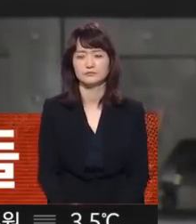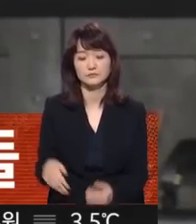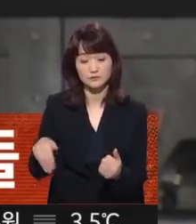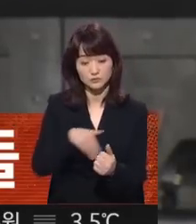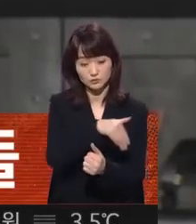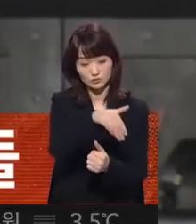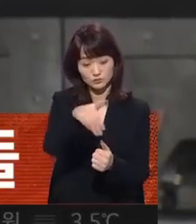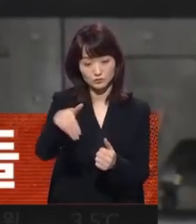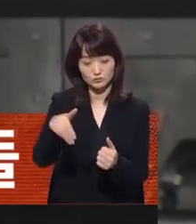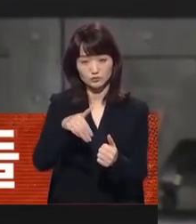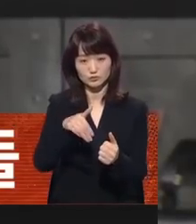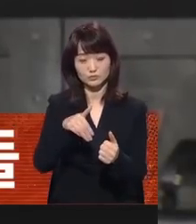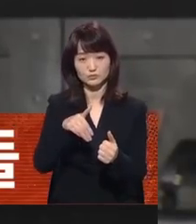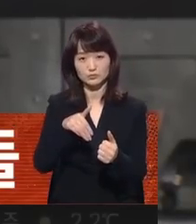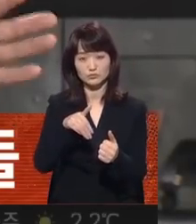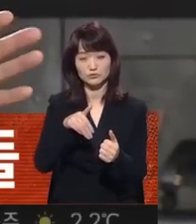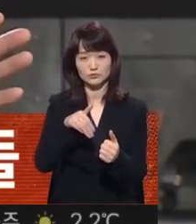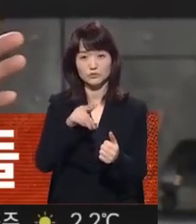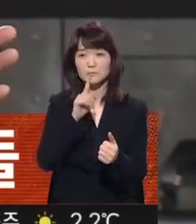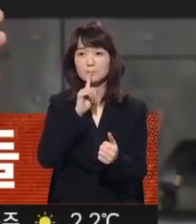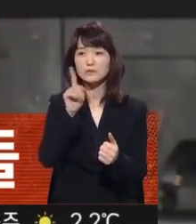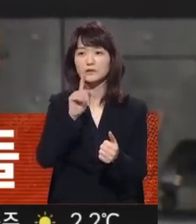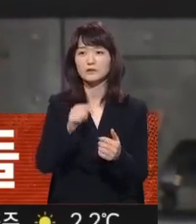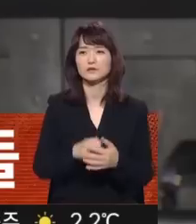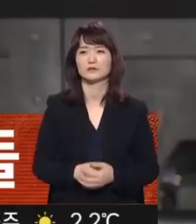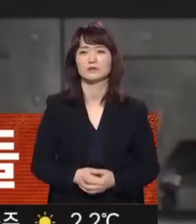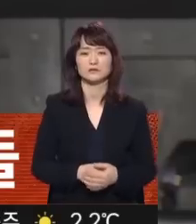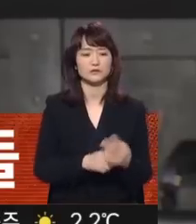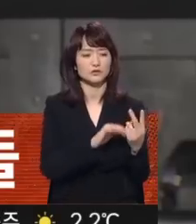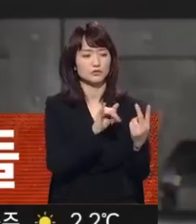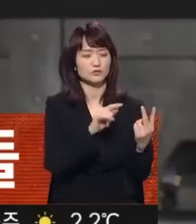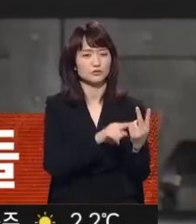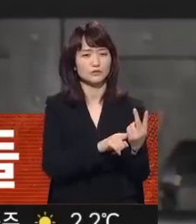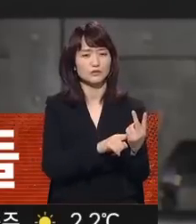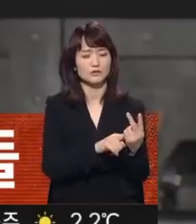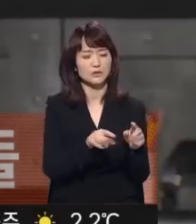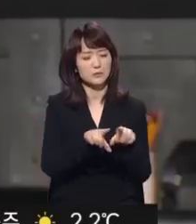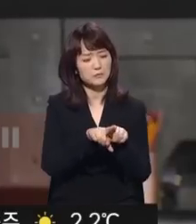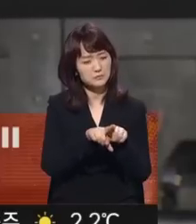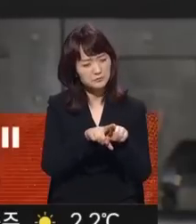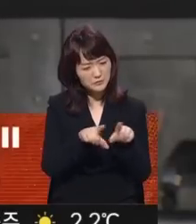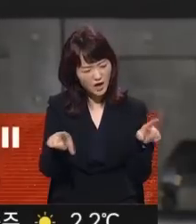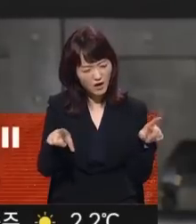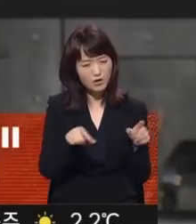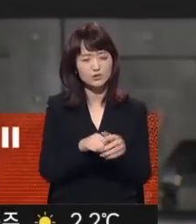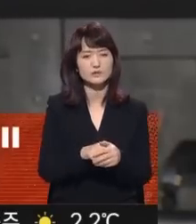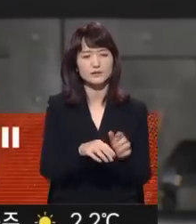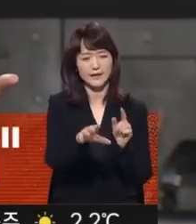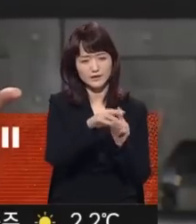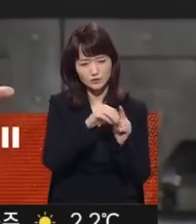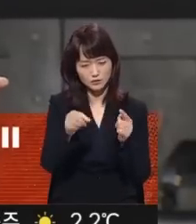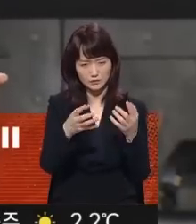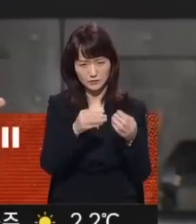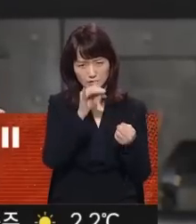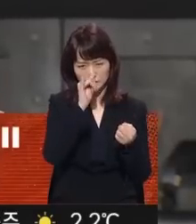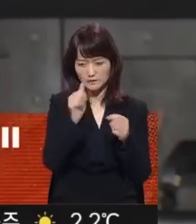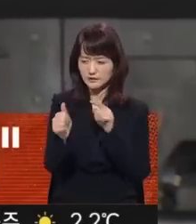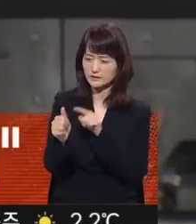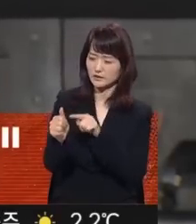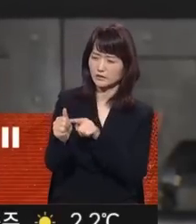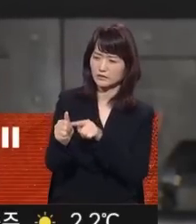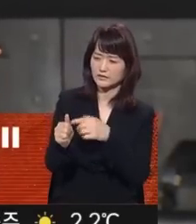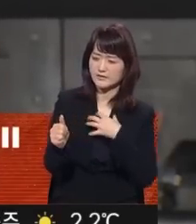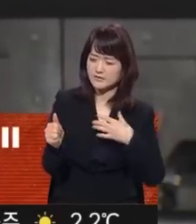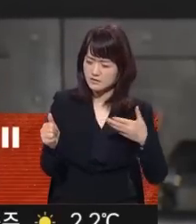들어보면 저 가해 학생이 평소에도 sns로 생중계가 또 많이 했고 또 피해 학생은 굉장히 오랫동안 또 괴롭혔다는 건요 그러면 주변